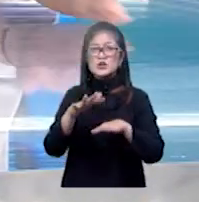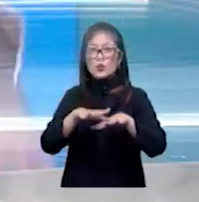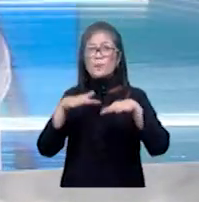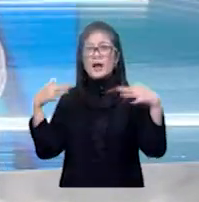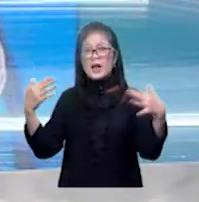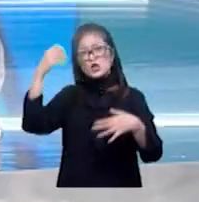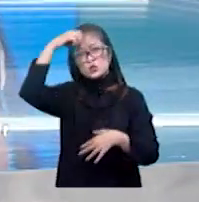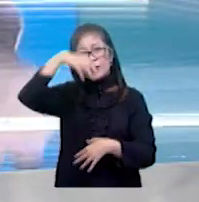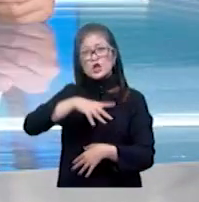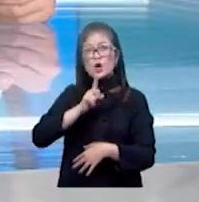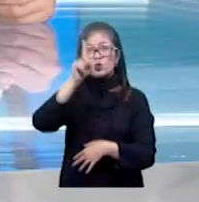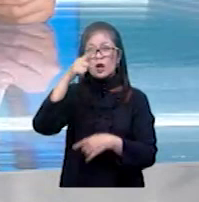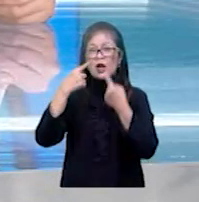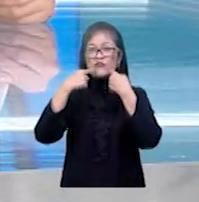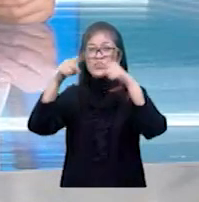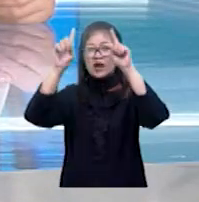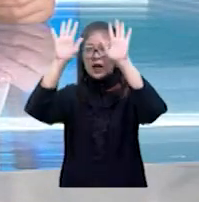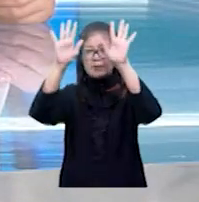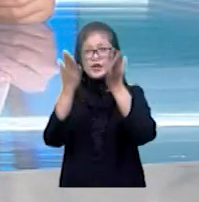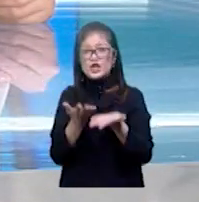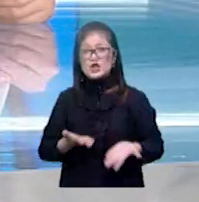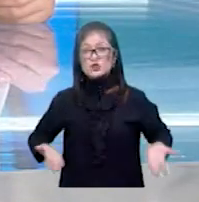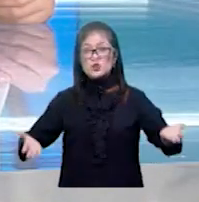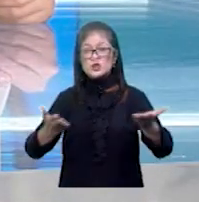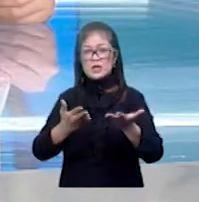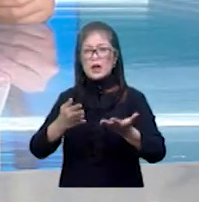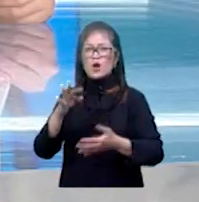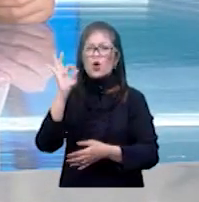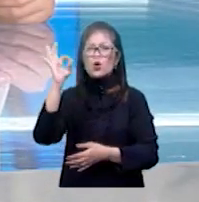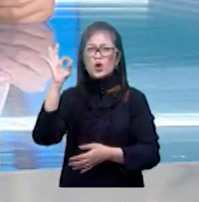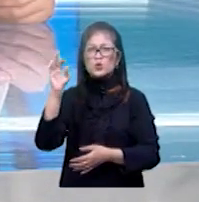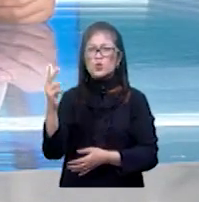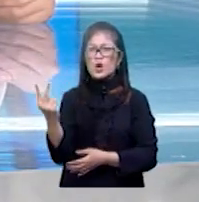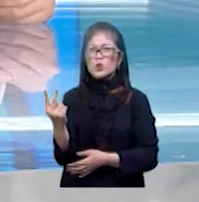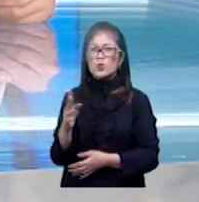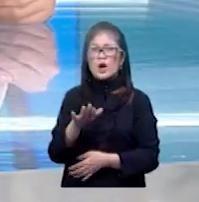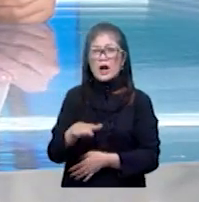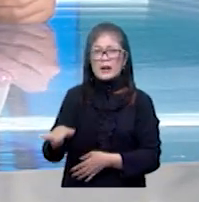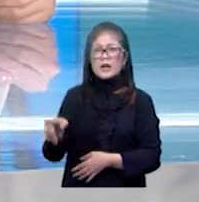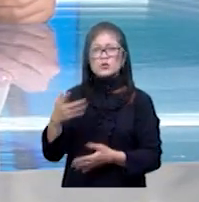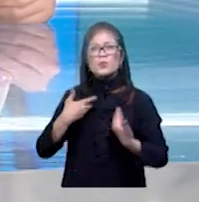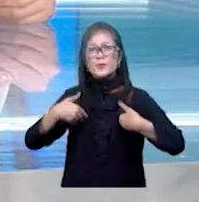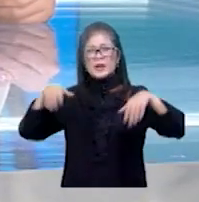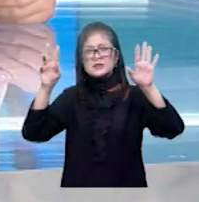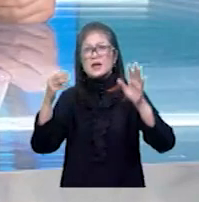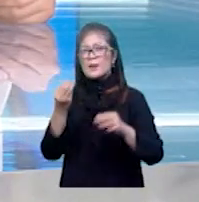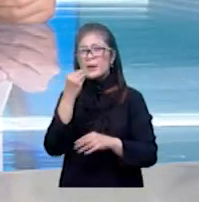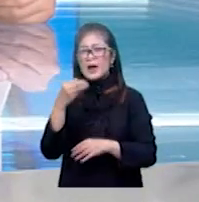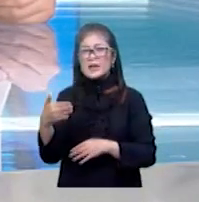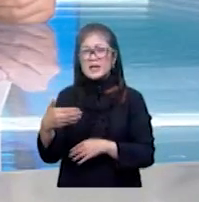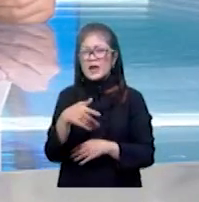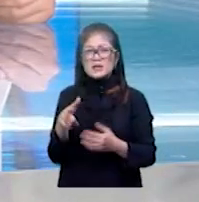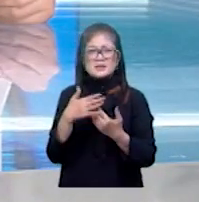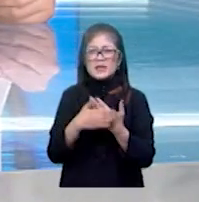videonya viral di media sosial. Orang tua kedua bocah hanya bisa pasrah menyaksikan ikan kesayangannya dimasak